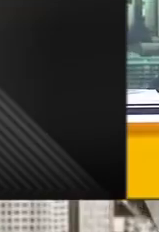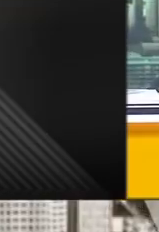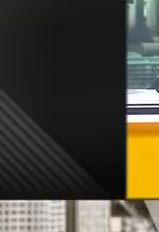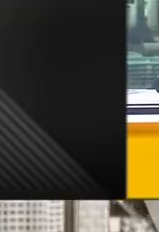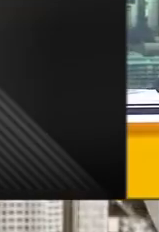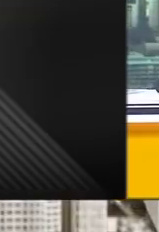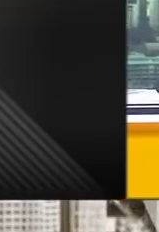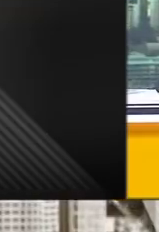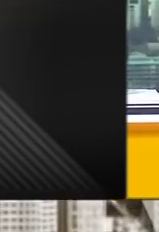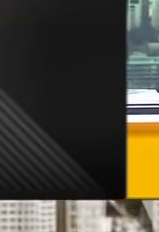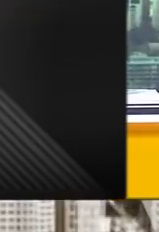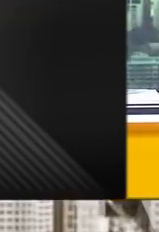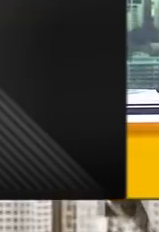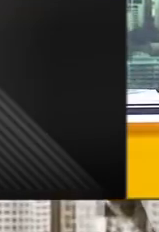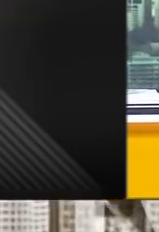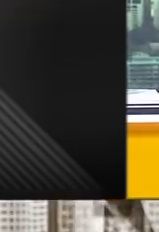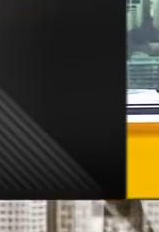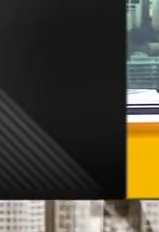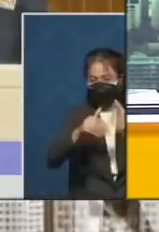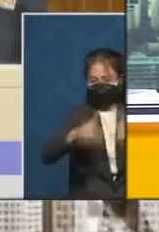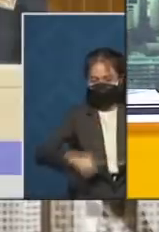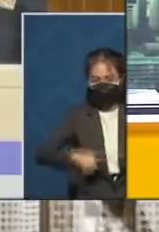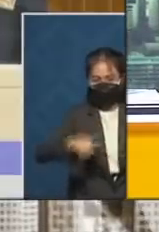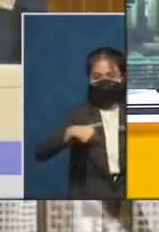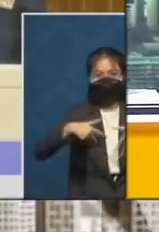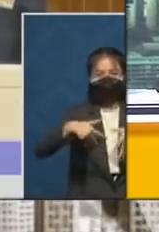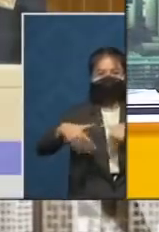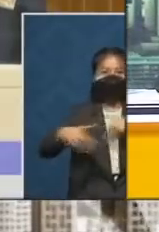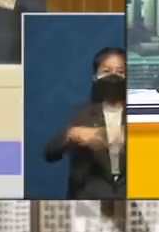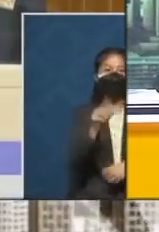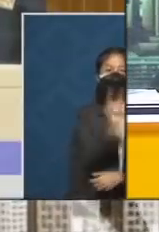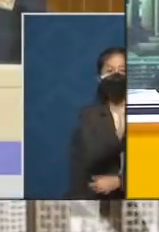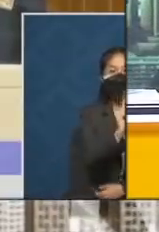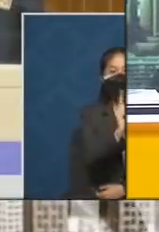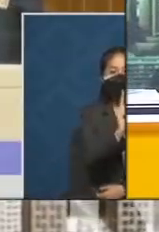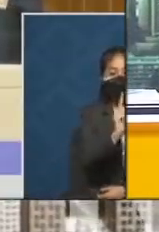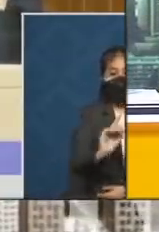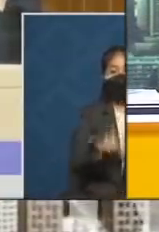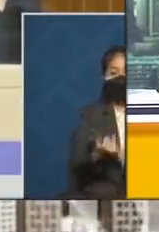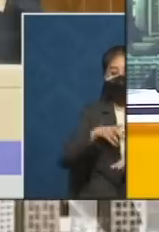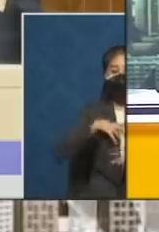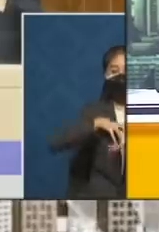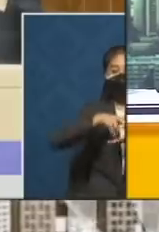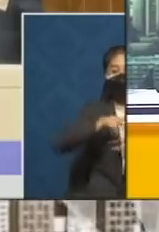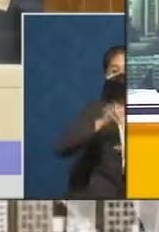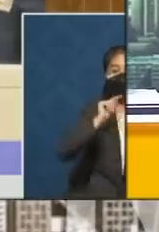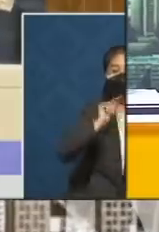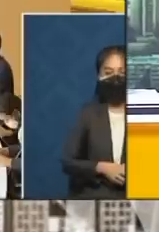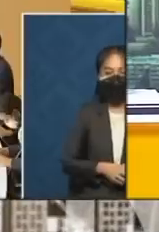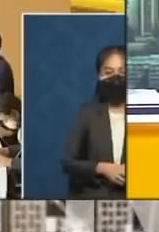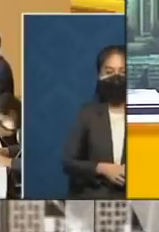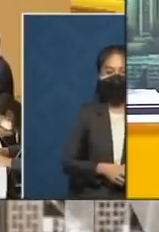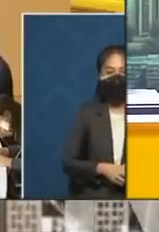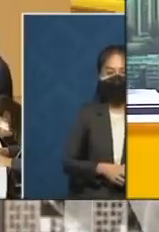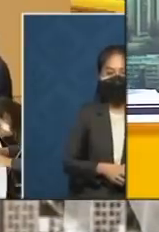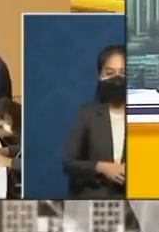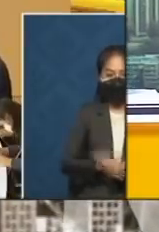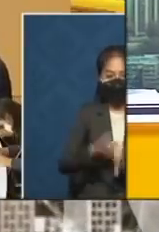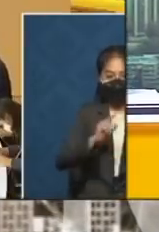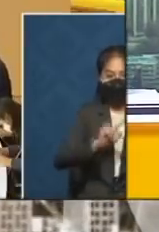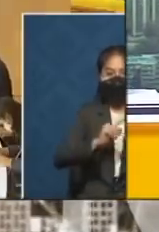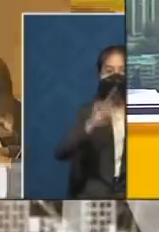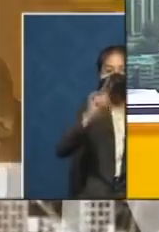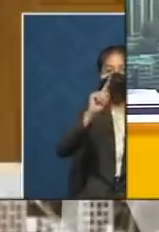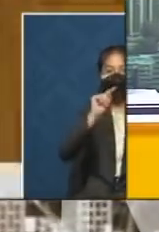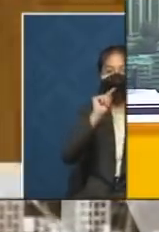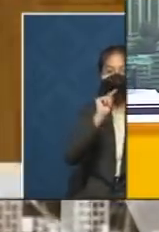มฉบับที่เรียกว่าเป็นฉบับประชาชนแต่ว่าคนที่นำเสนอเนี่ยก็คือนายพฤทธิ์วัชระสินธุนาย